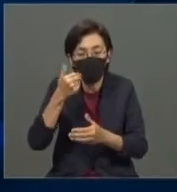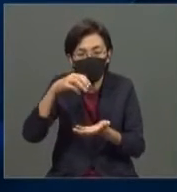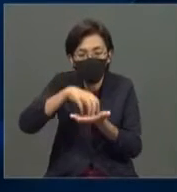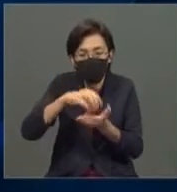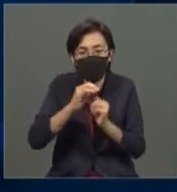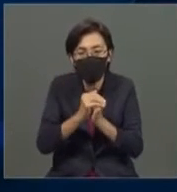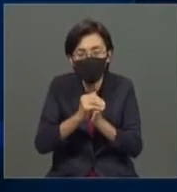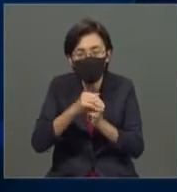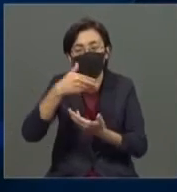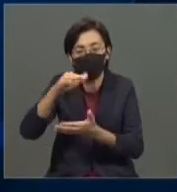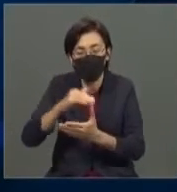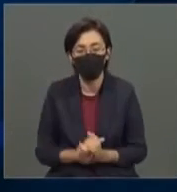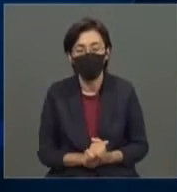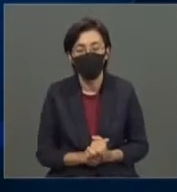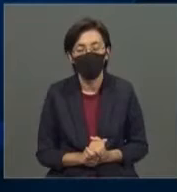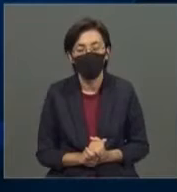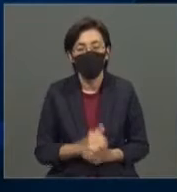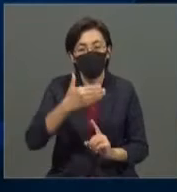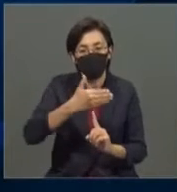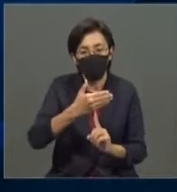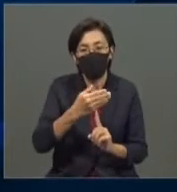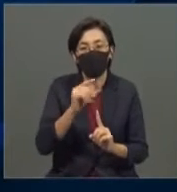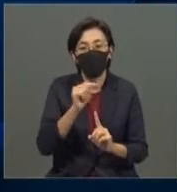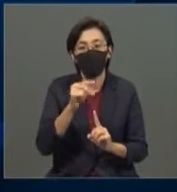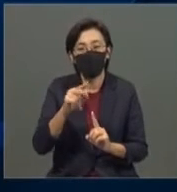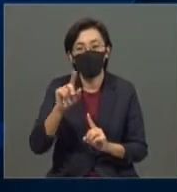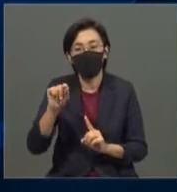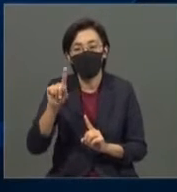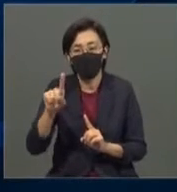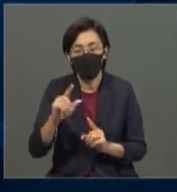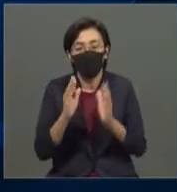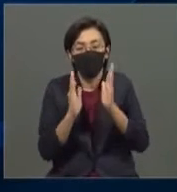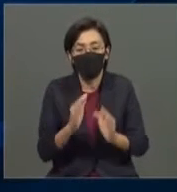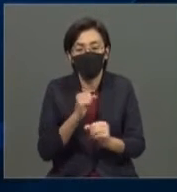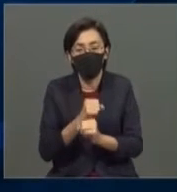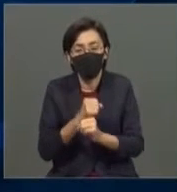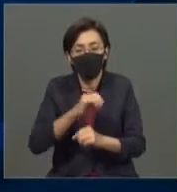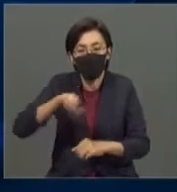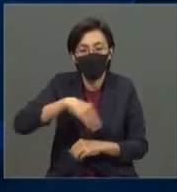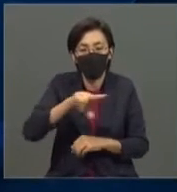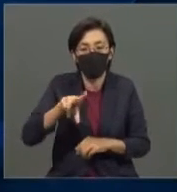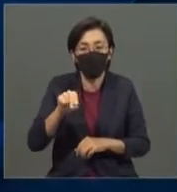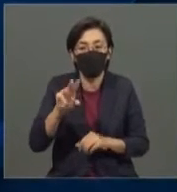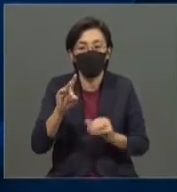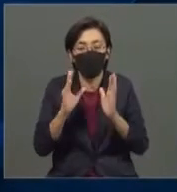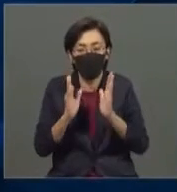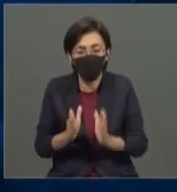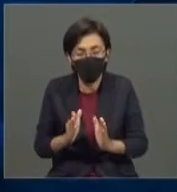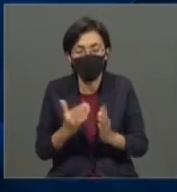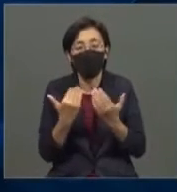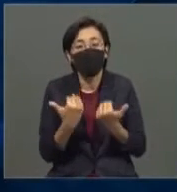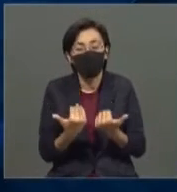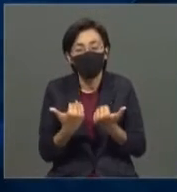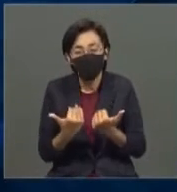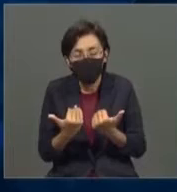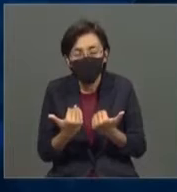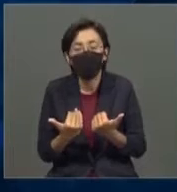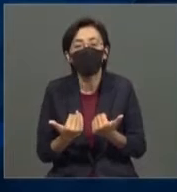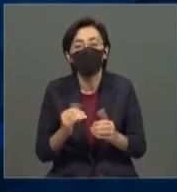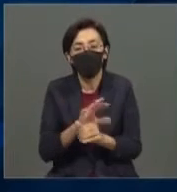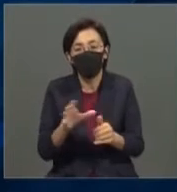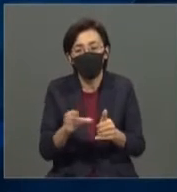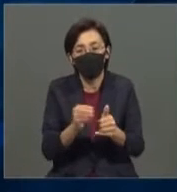ายที่ซอยเทิดไทย21อันนี้มีพนักงานทั้งหมด38คนอันนี้เพิ่มขึ้นมาติ